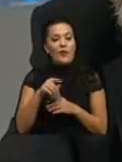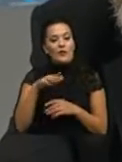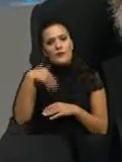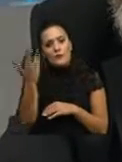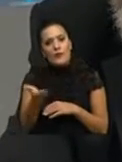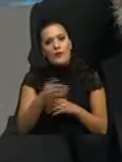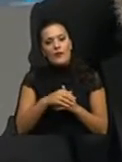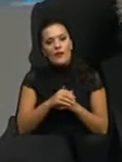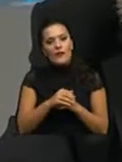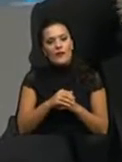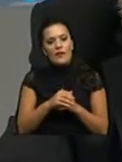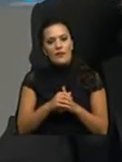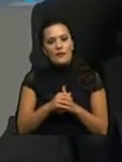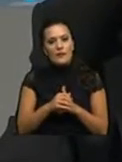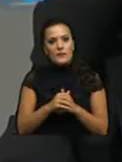Sonradan